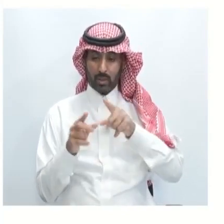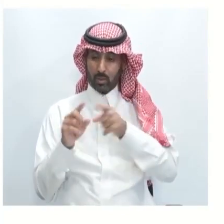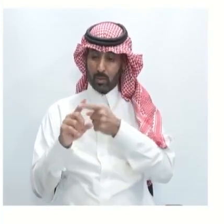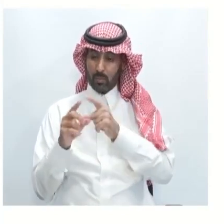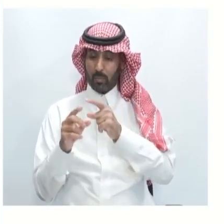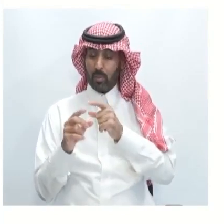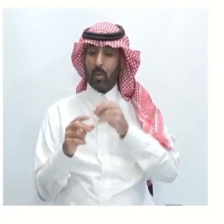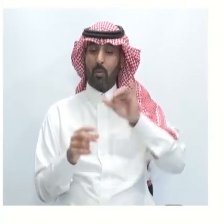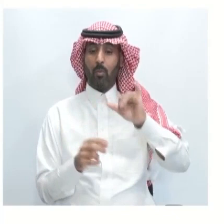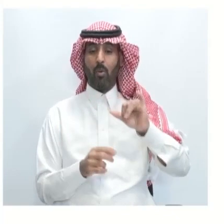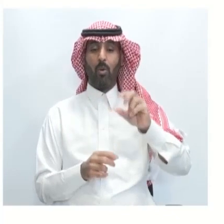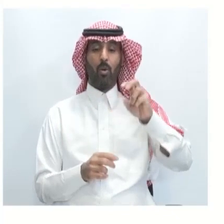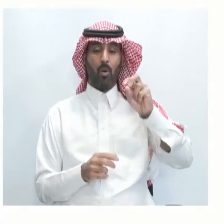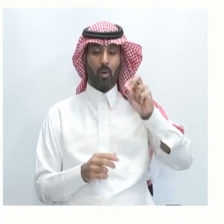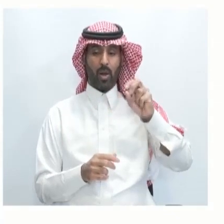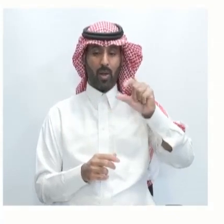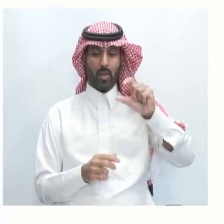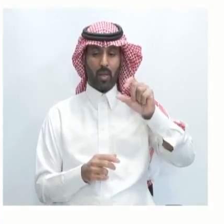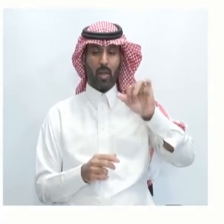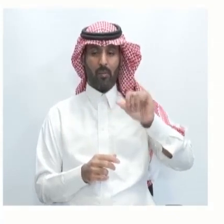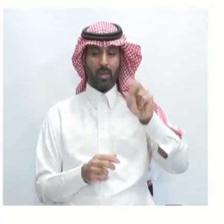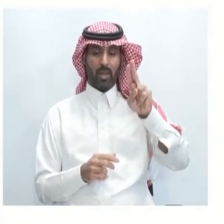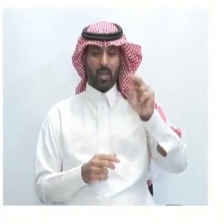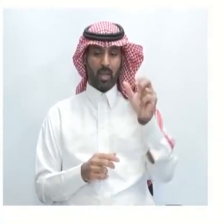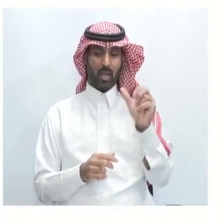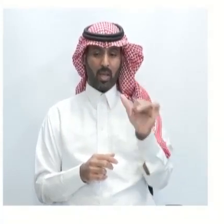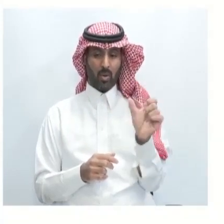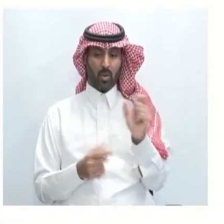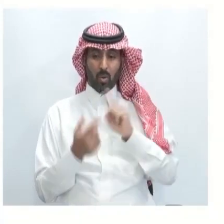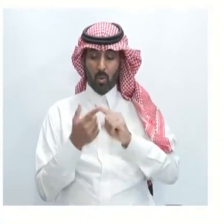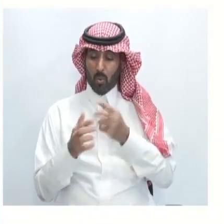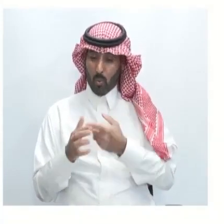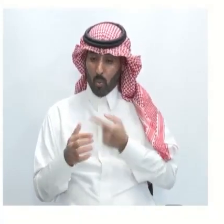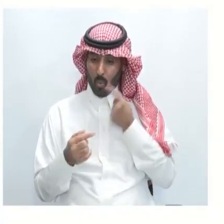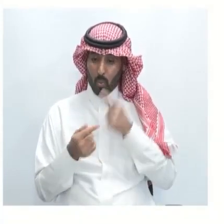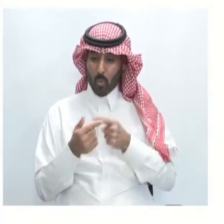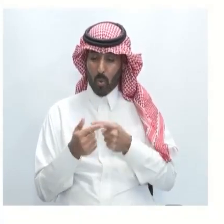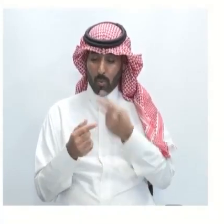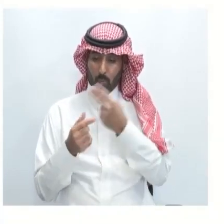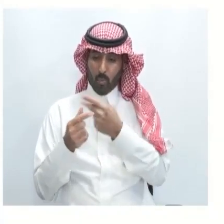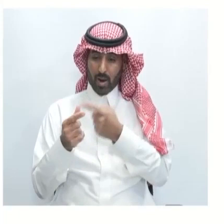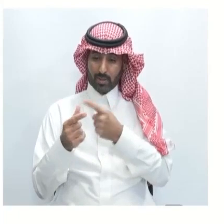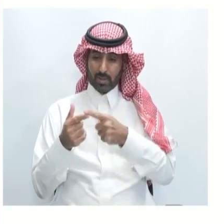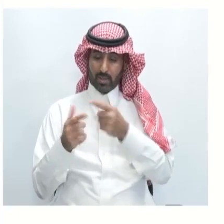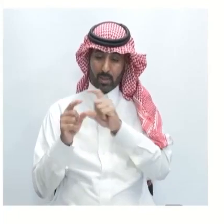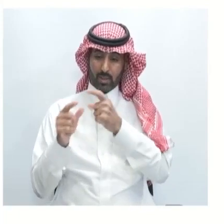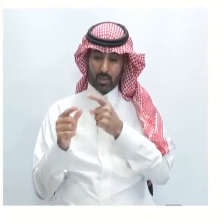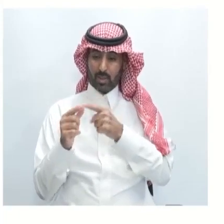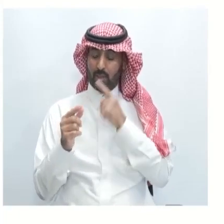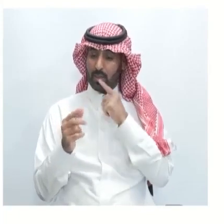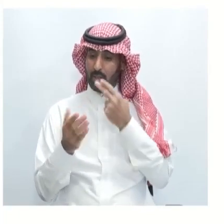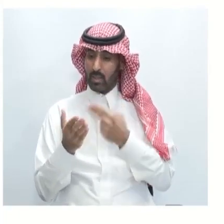ونتيجه هو عباره باختصار هو عباره عن مقدمتين ونتيجه يجب ان يتوافر في مقدمه مقدمتيه